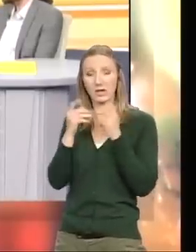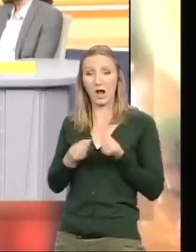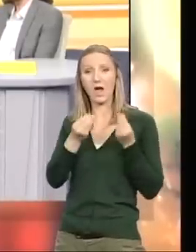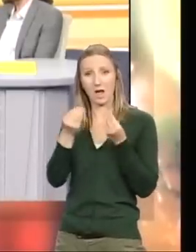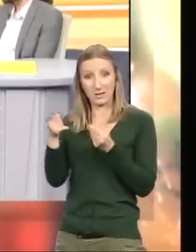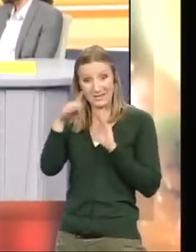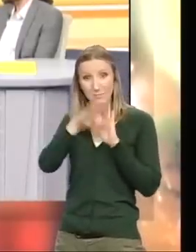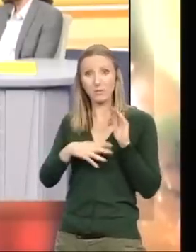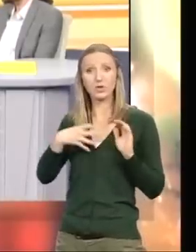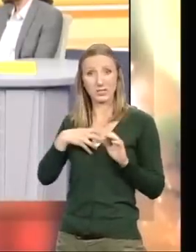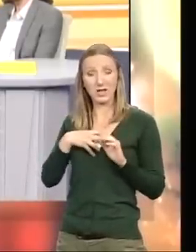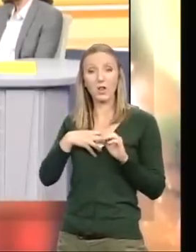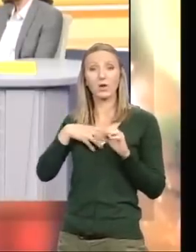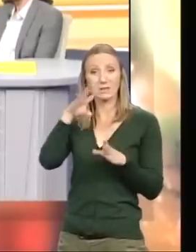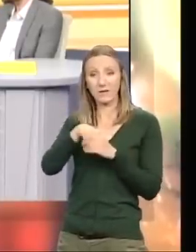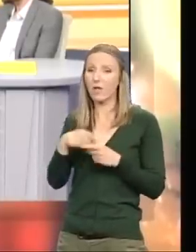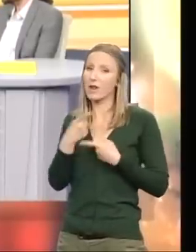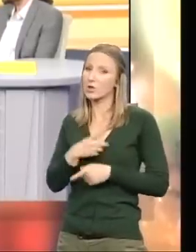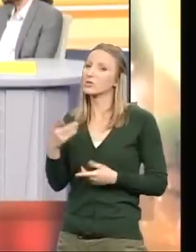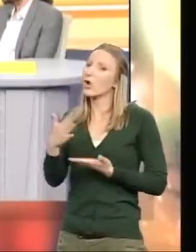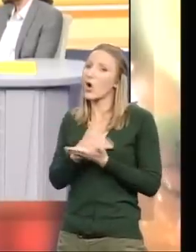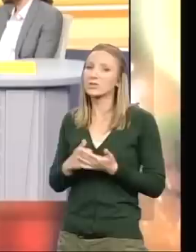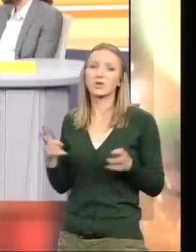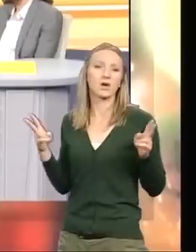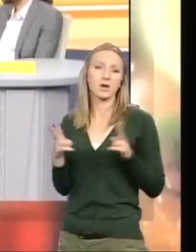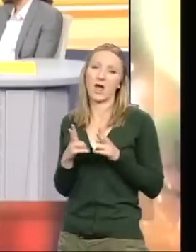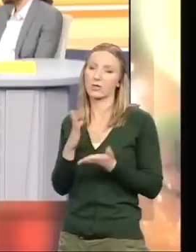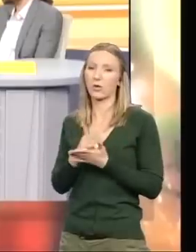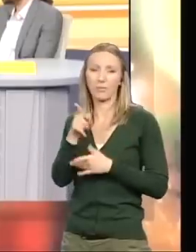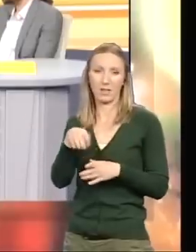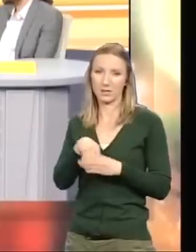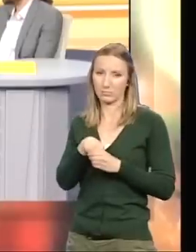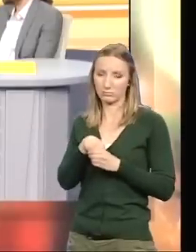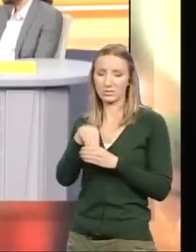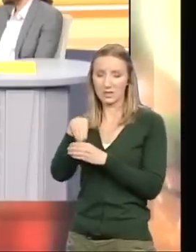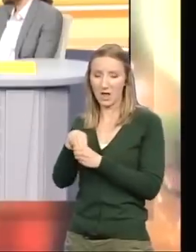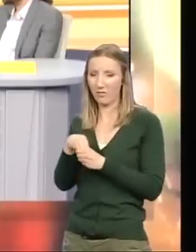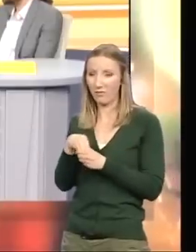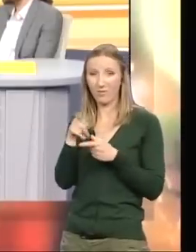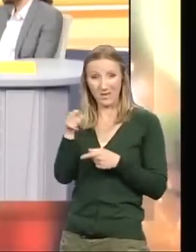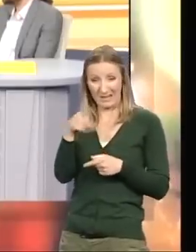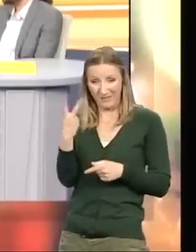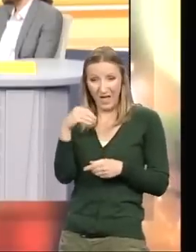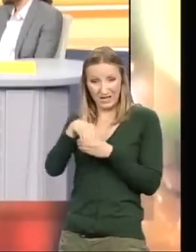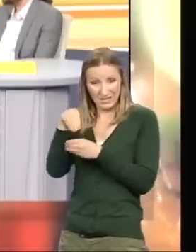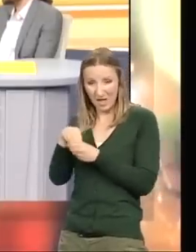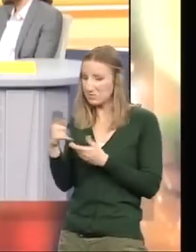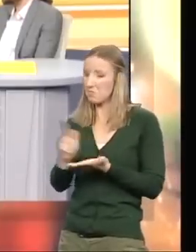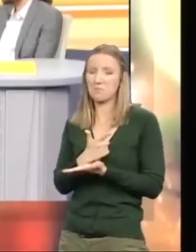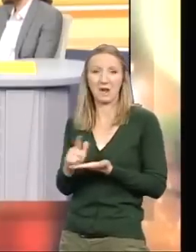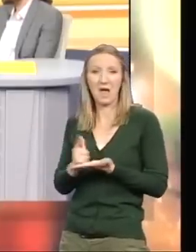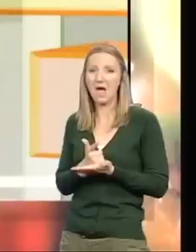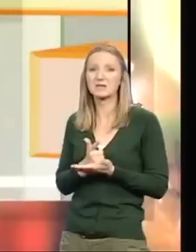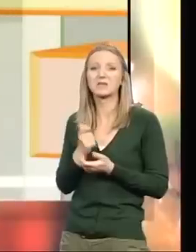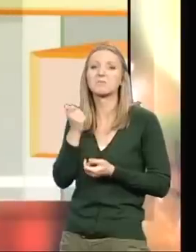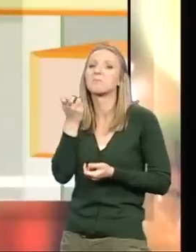stanovanja. Ali nažalost korisnice su vrlo kratko bili u tom. U tim stanovima oni su sad skoro i prazni, redko se ih koriste za neke druge